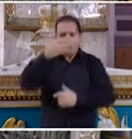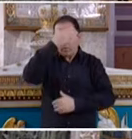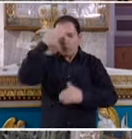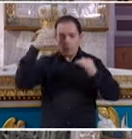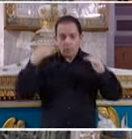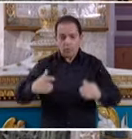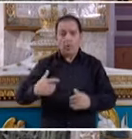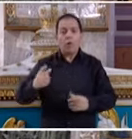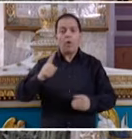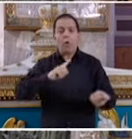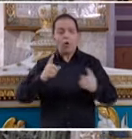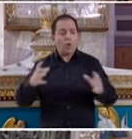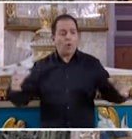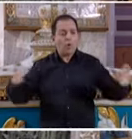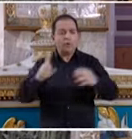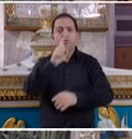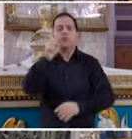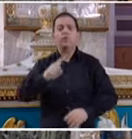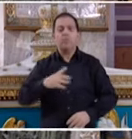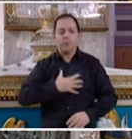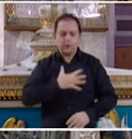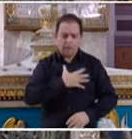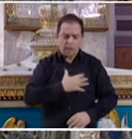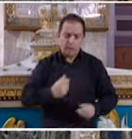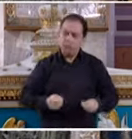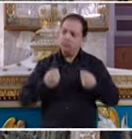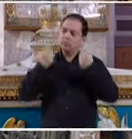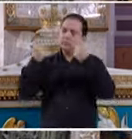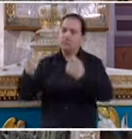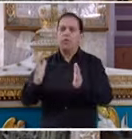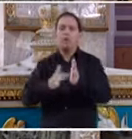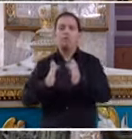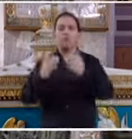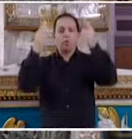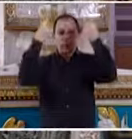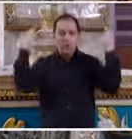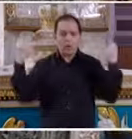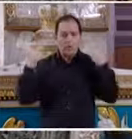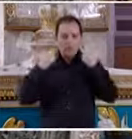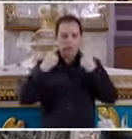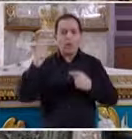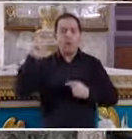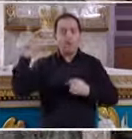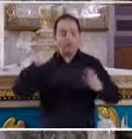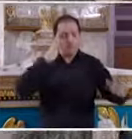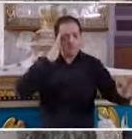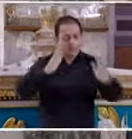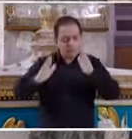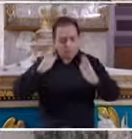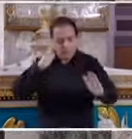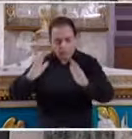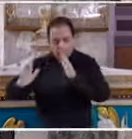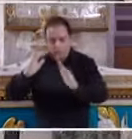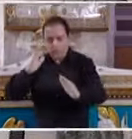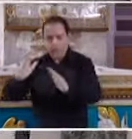και αντίνους και πάσαν την ζωή ημών, Χριστό το Θεό